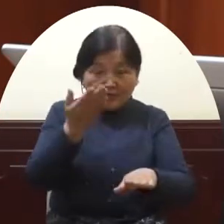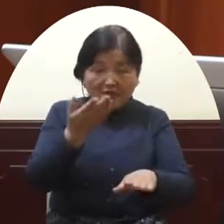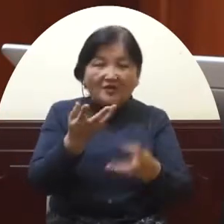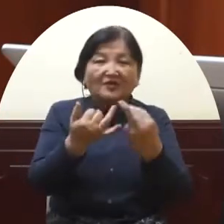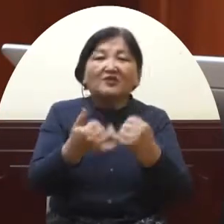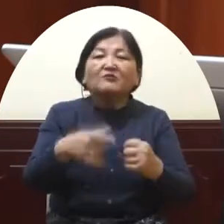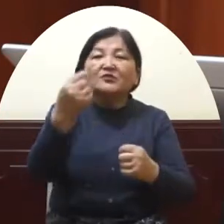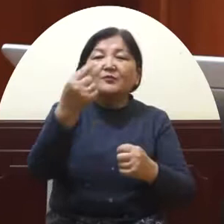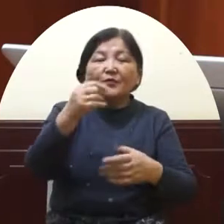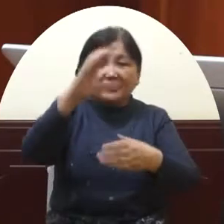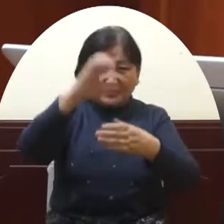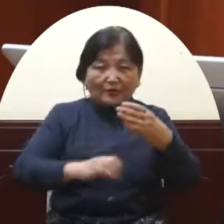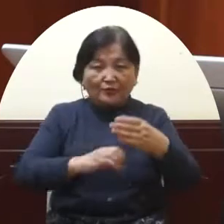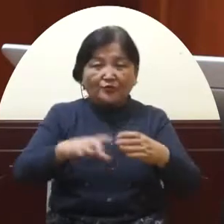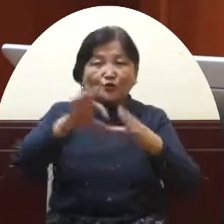хангахдаггүй байна.